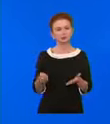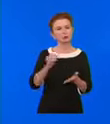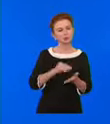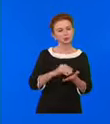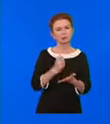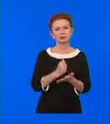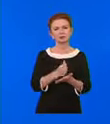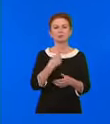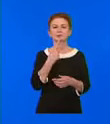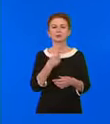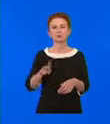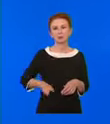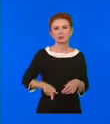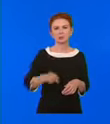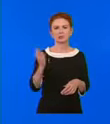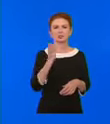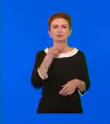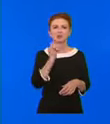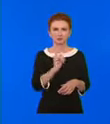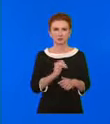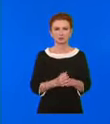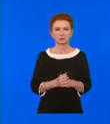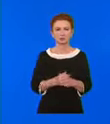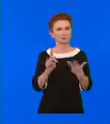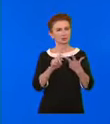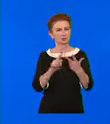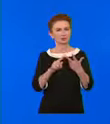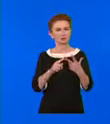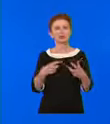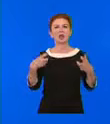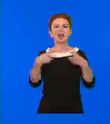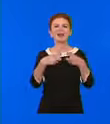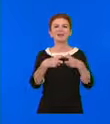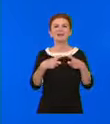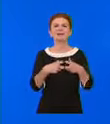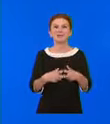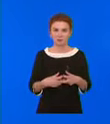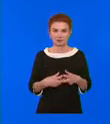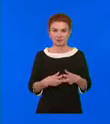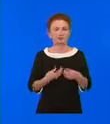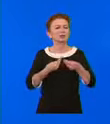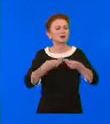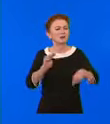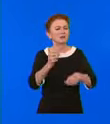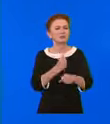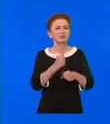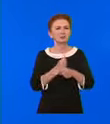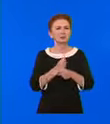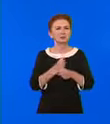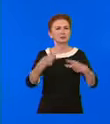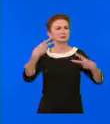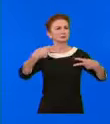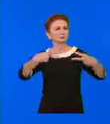zdrowia. I trzecie I to informatyzacja. Jak najwięcej pracy zdalnie, tam gdzie można